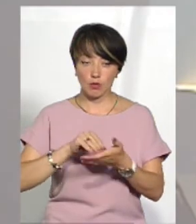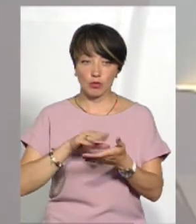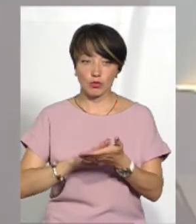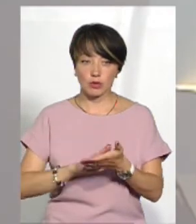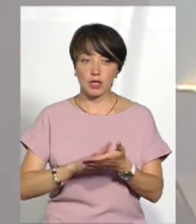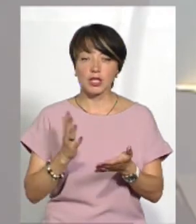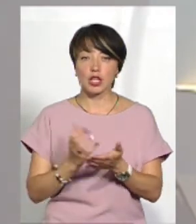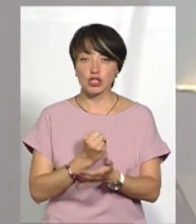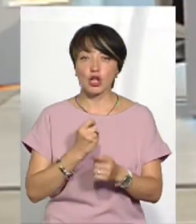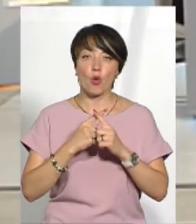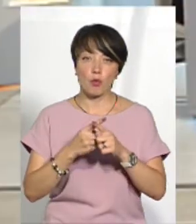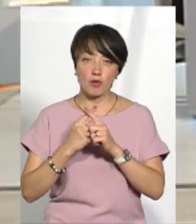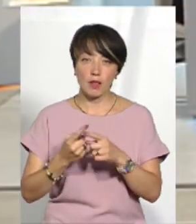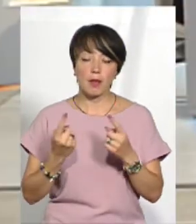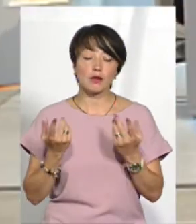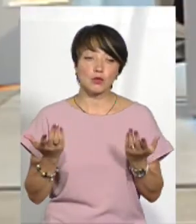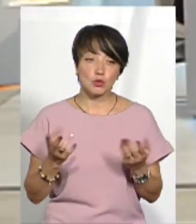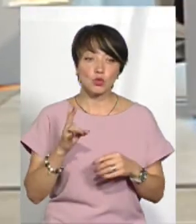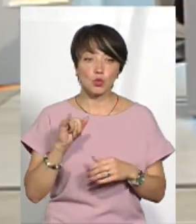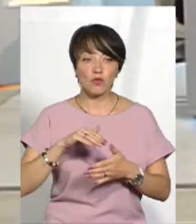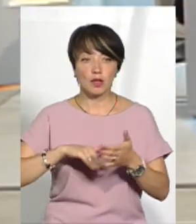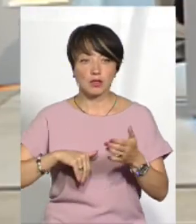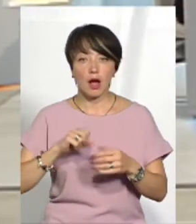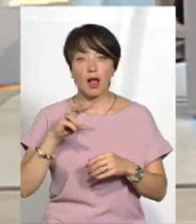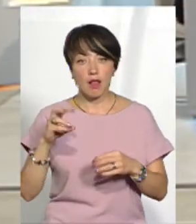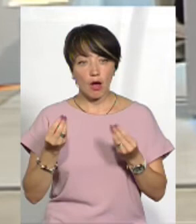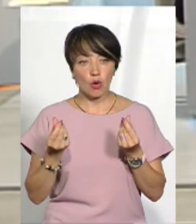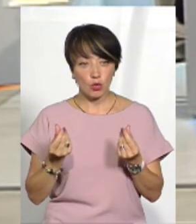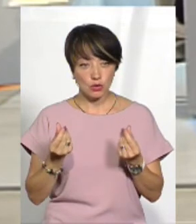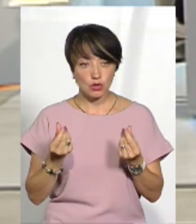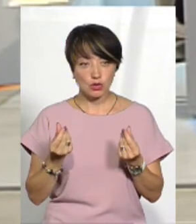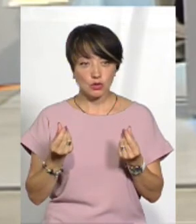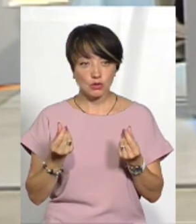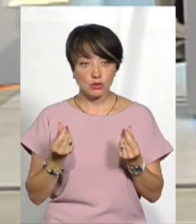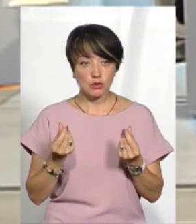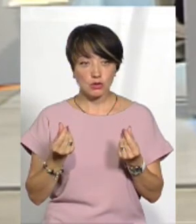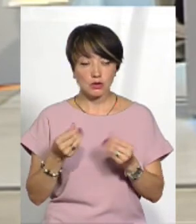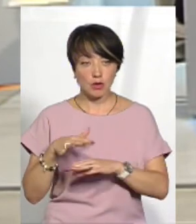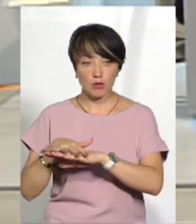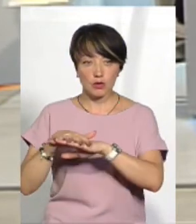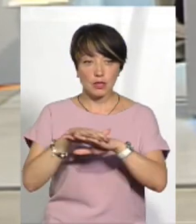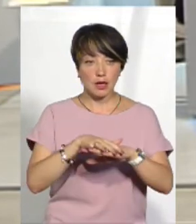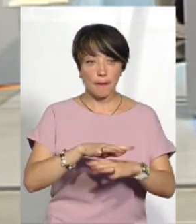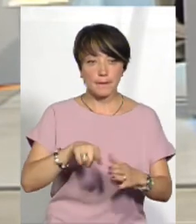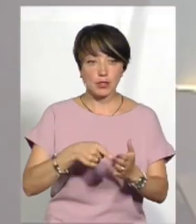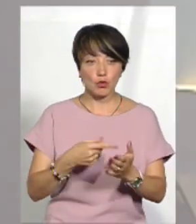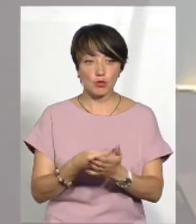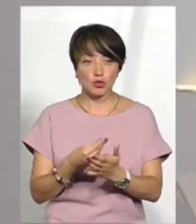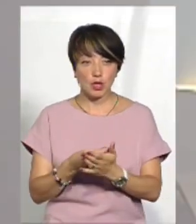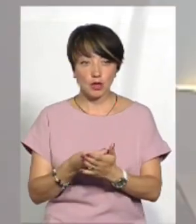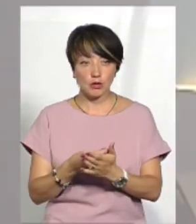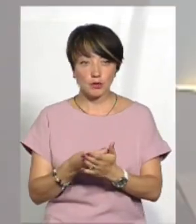Вилучили, знайшли компроміс на превеликий, ну, вилучили. Але гроші прийшли з міського